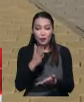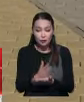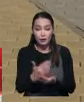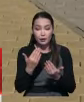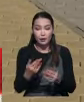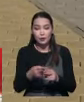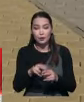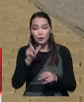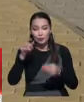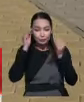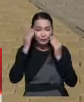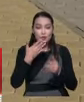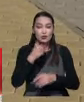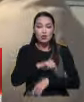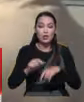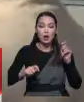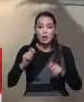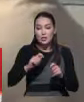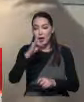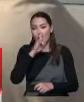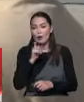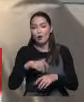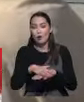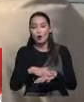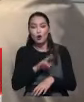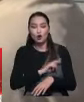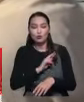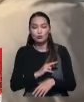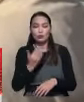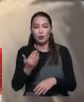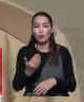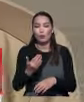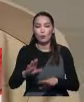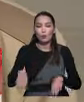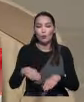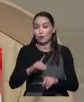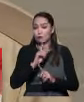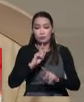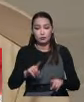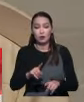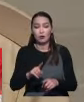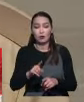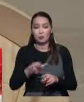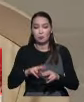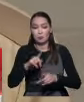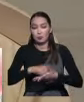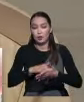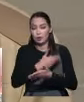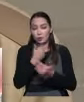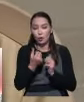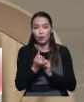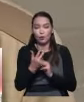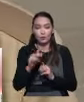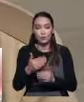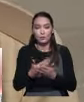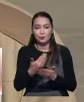сарапшылар шетел азаматтарының келуі отандастарымызды жұмыссыз қалдырады деген сөз еместей. осы шетелден жаңа 13 мың адамды ресми